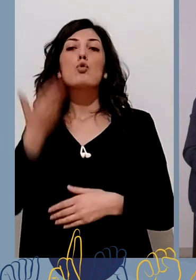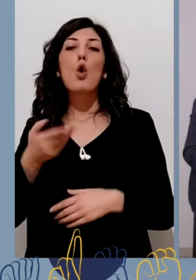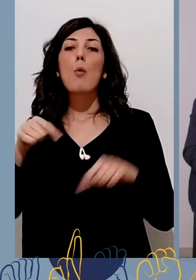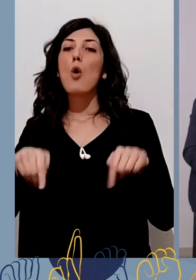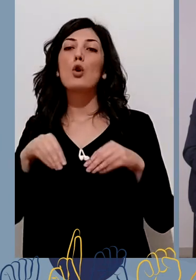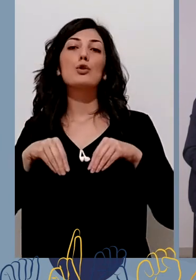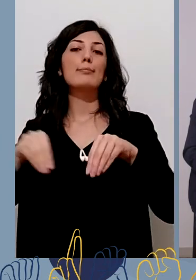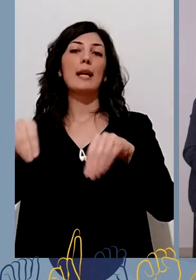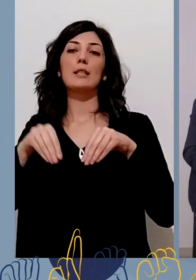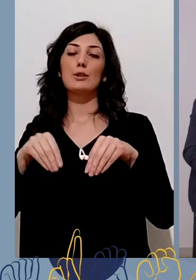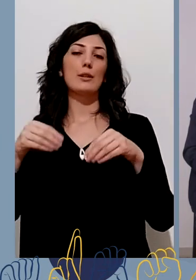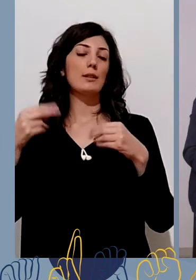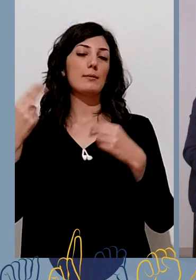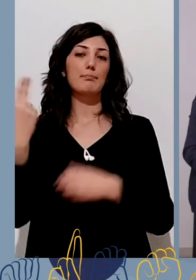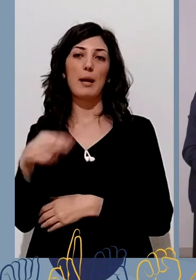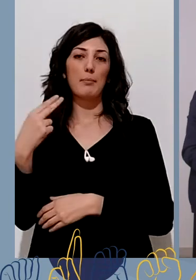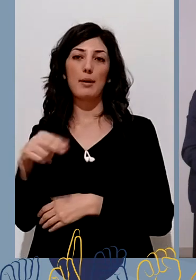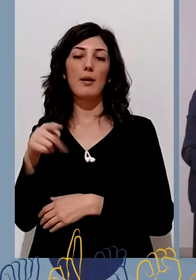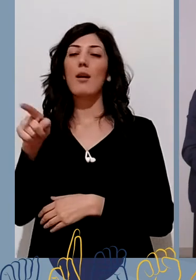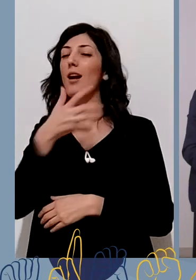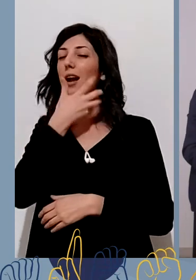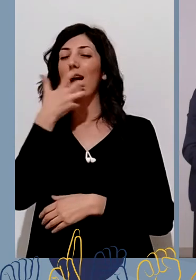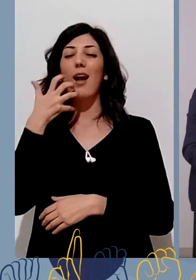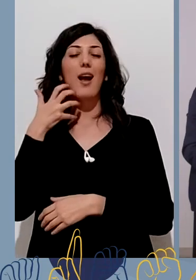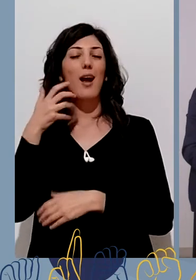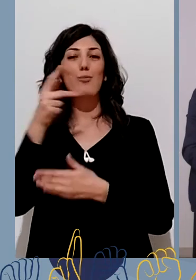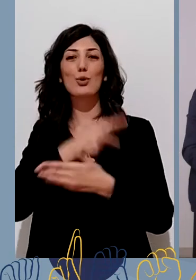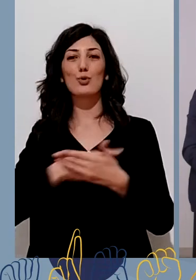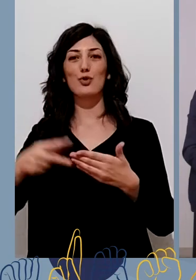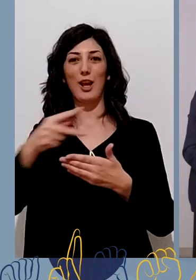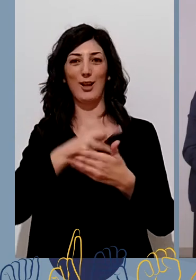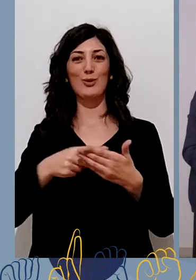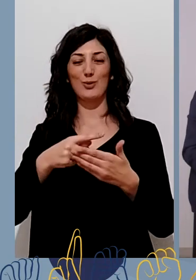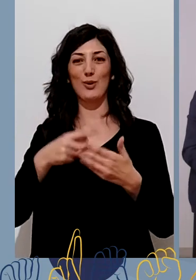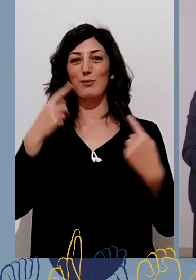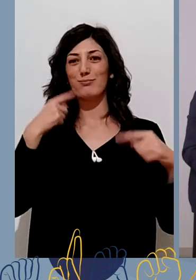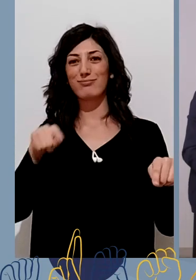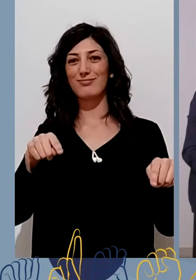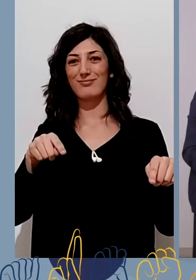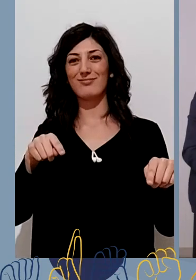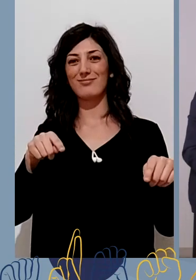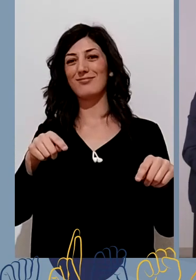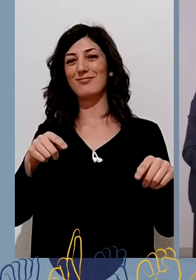che ci teneva molto a questo progetto e che potesse andare a buon fine.